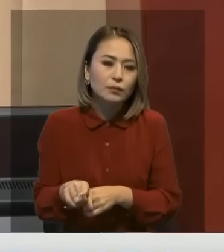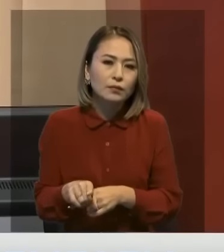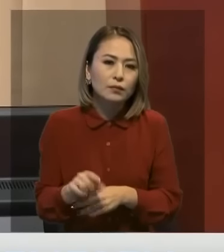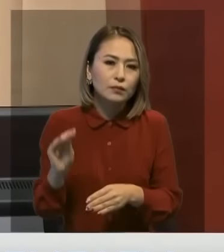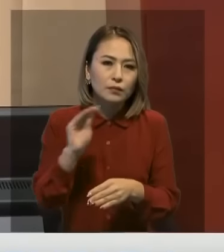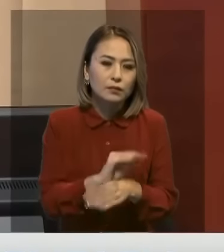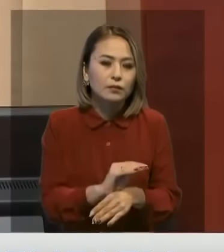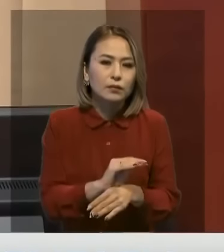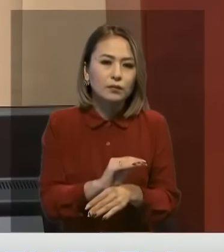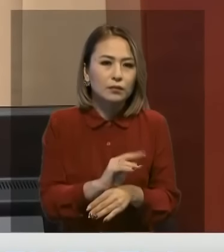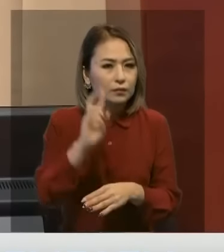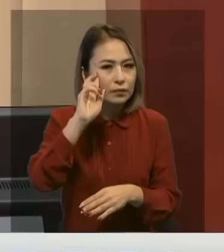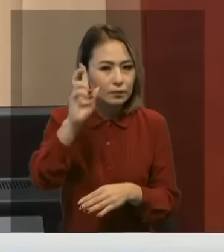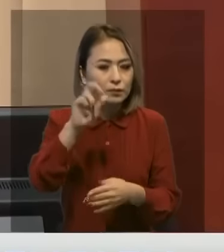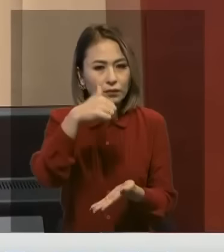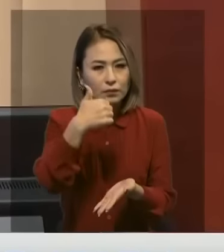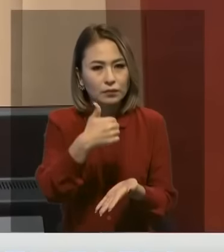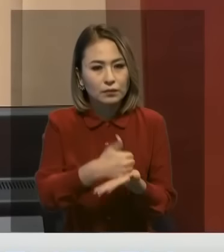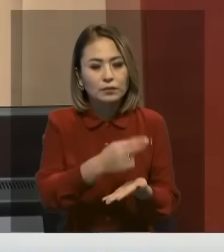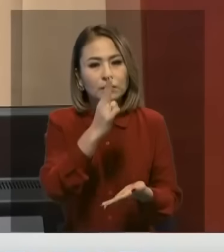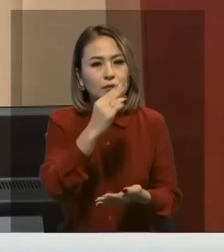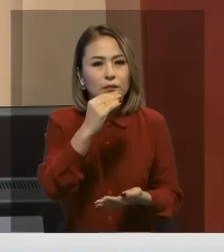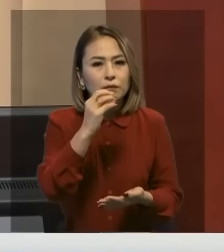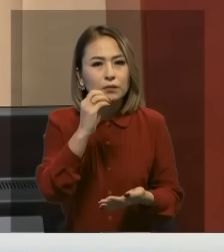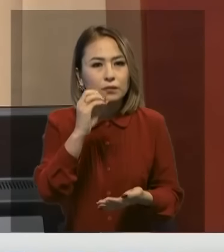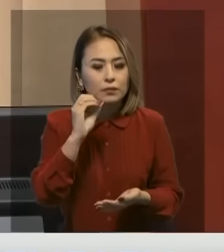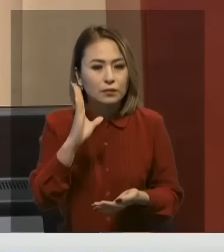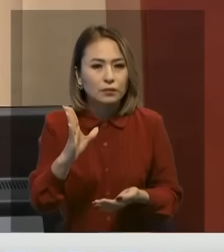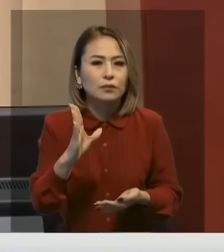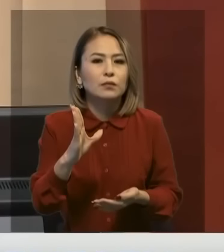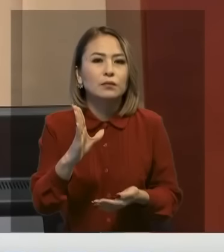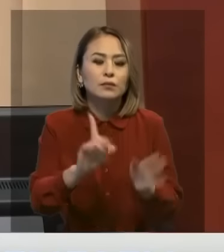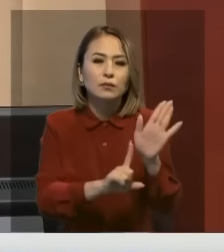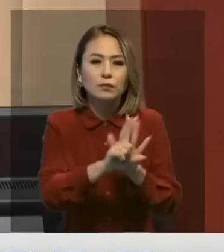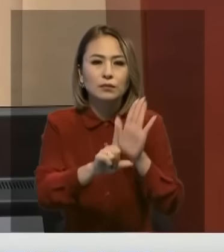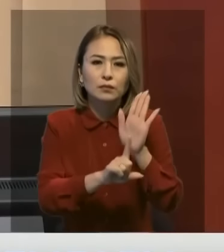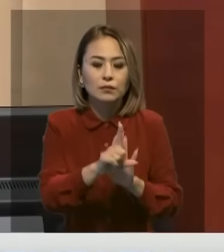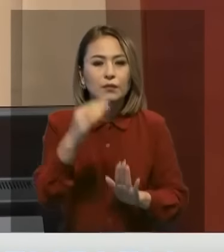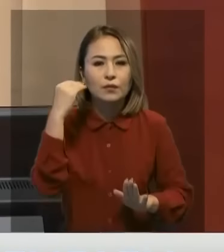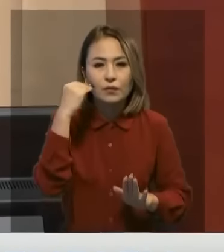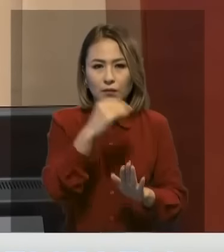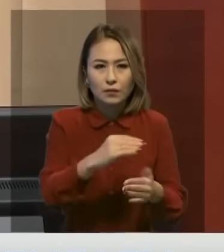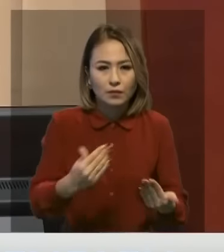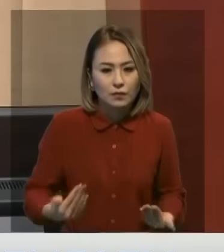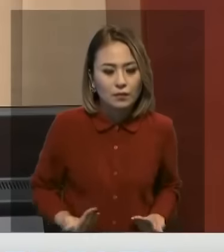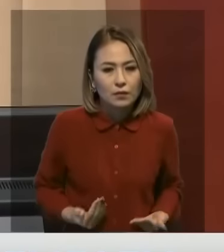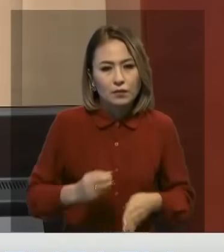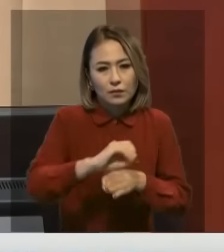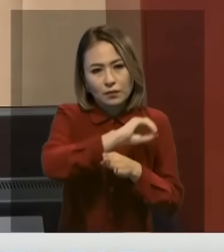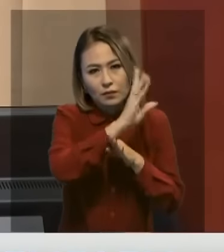және мемлекет басшысы Қасым Жомарт Кемелұлы Тоқаевтың бастамаларын сапалы заңдармен қамтамасыз